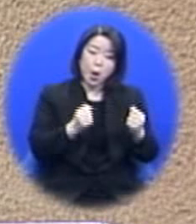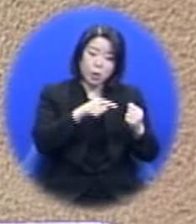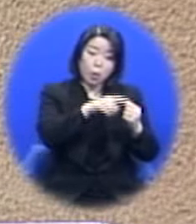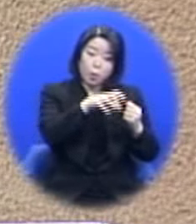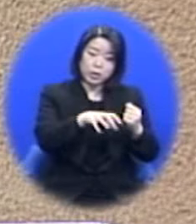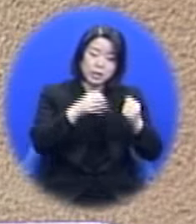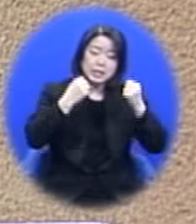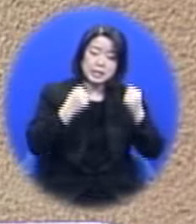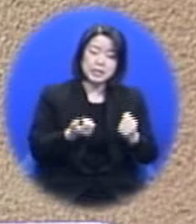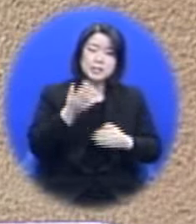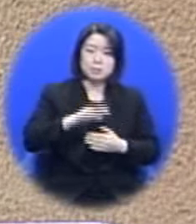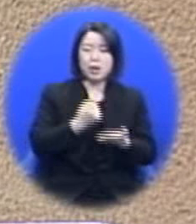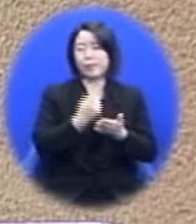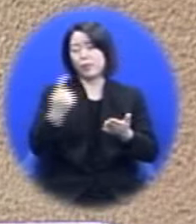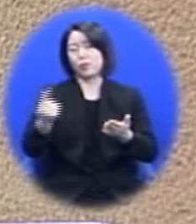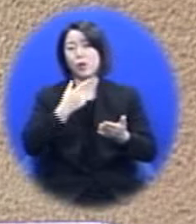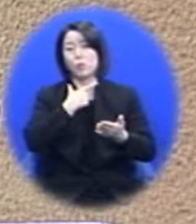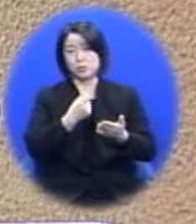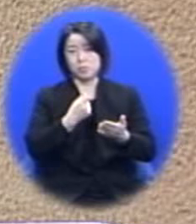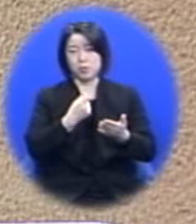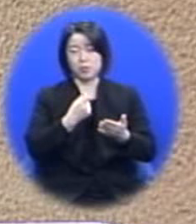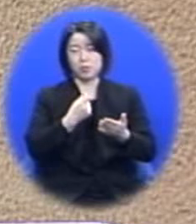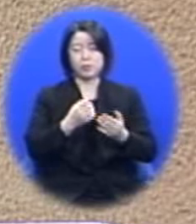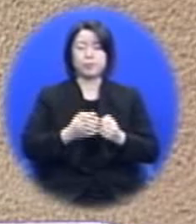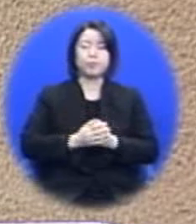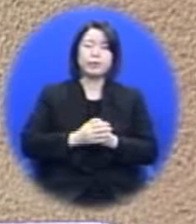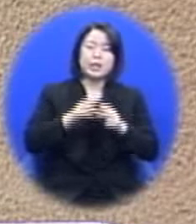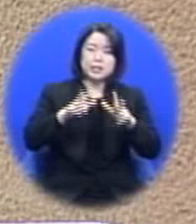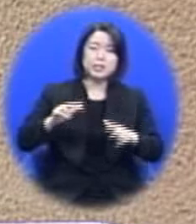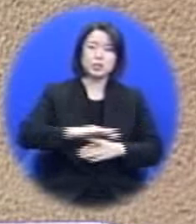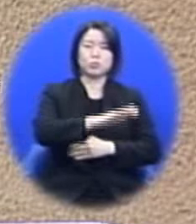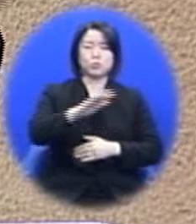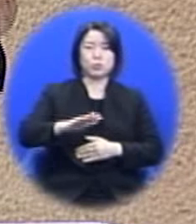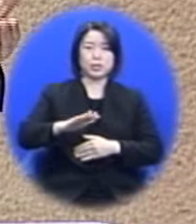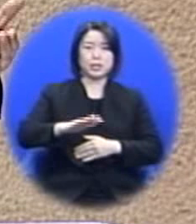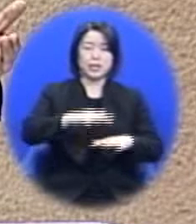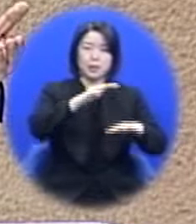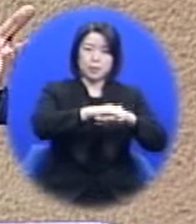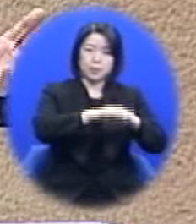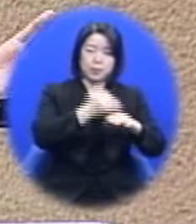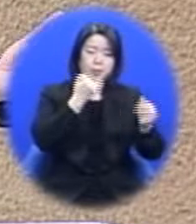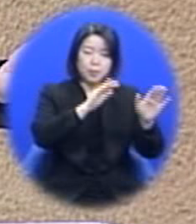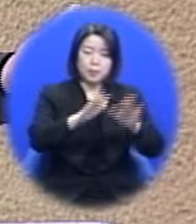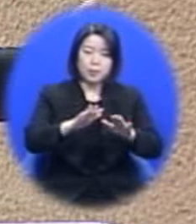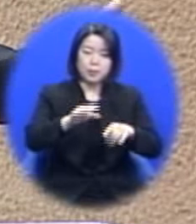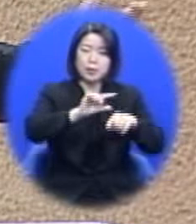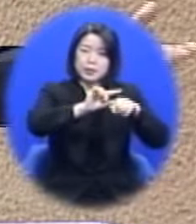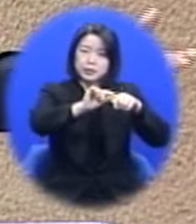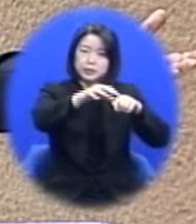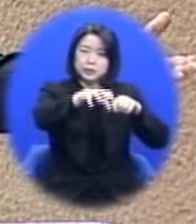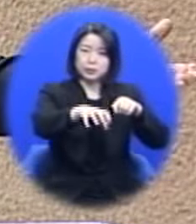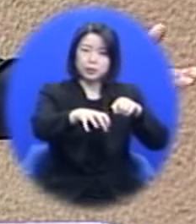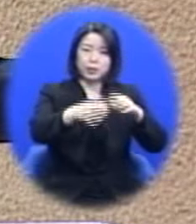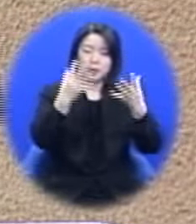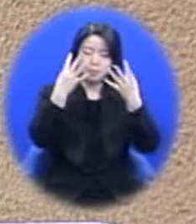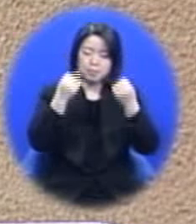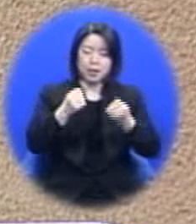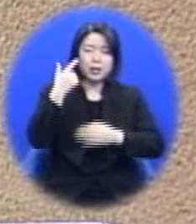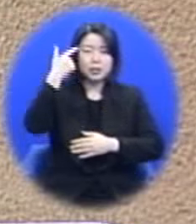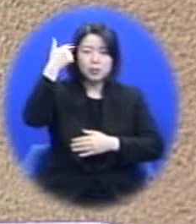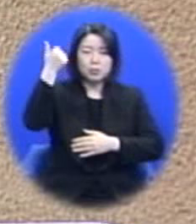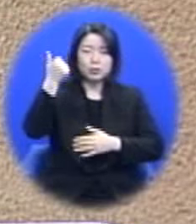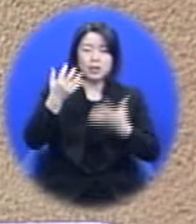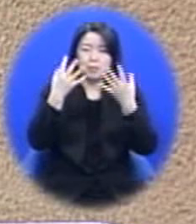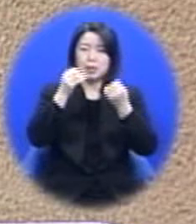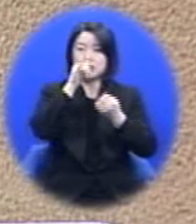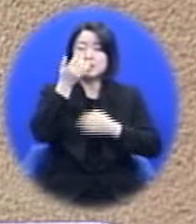곳. 여러분, 지금 우리나라 농어촌 도서벽지에 수많은 목회자들이